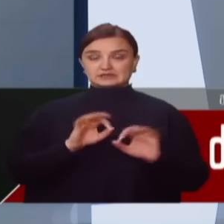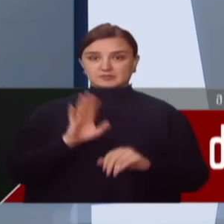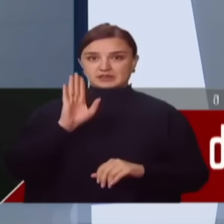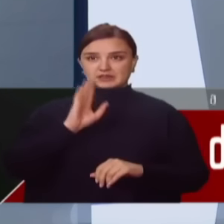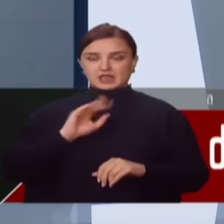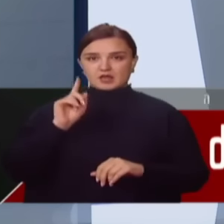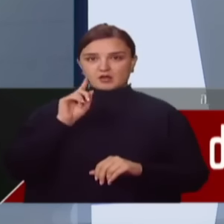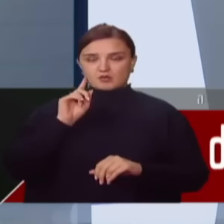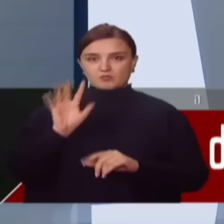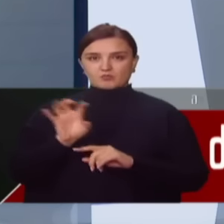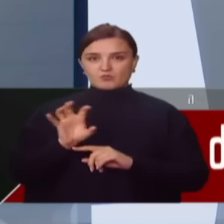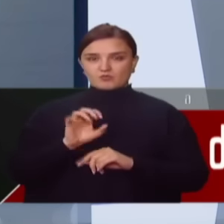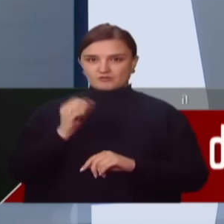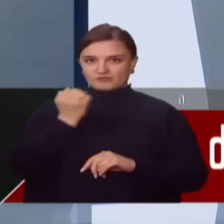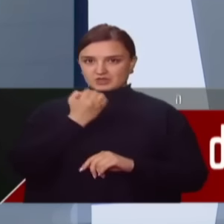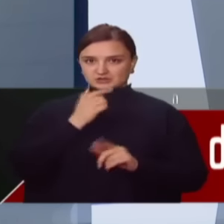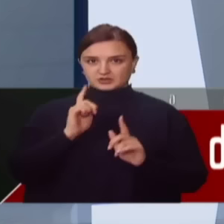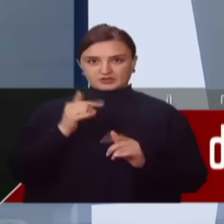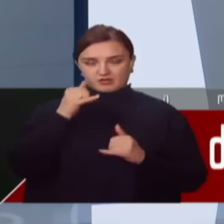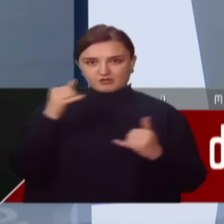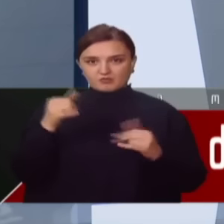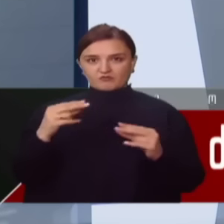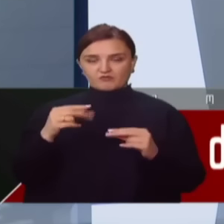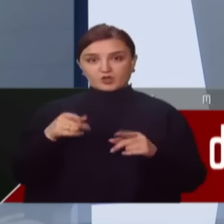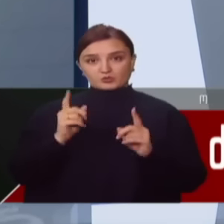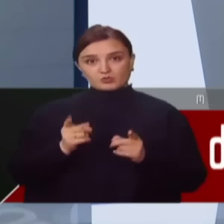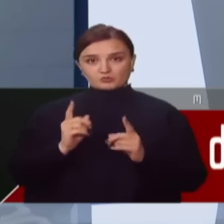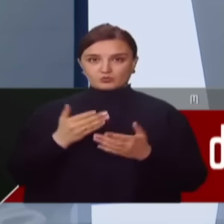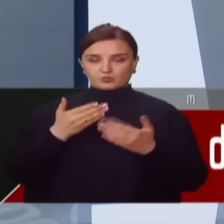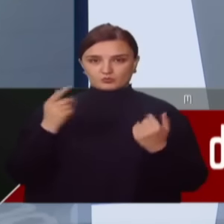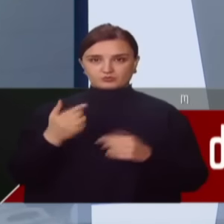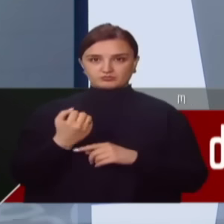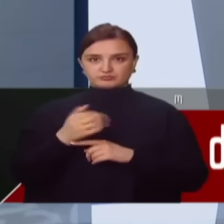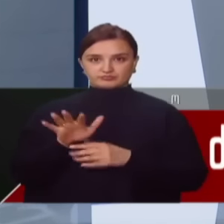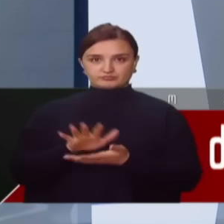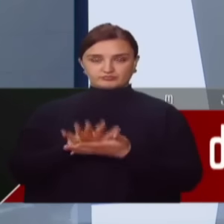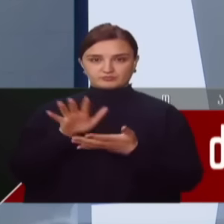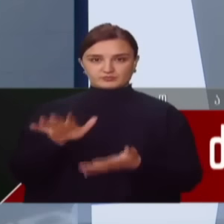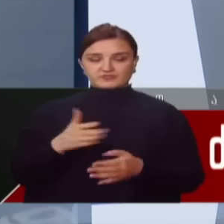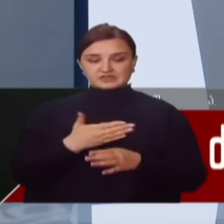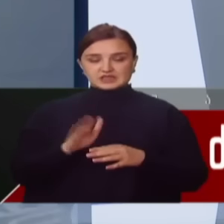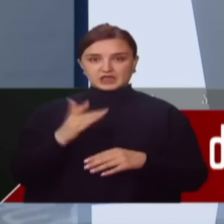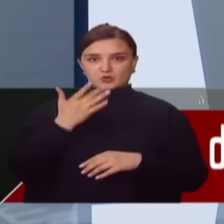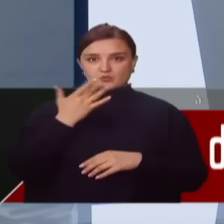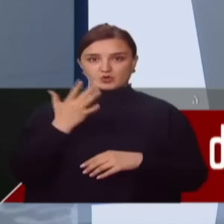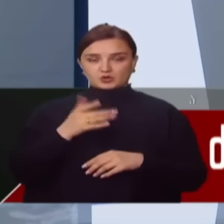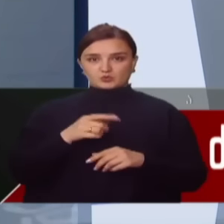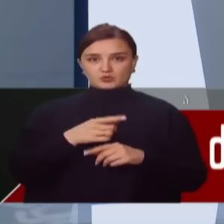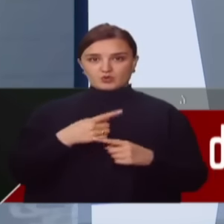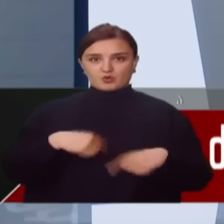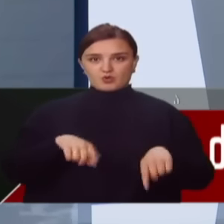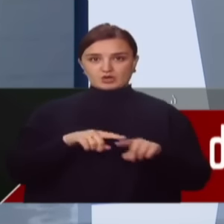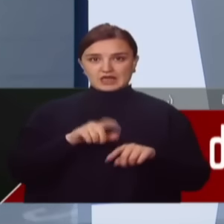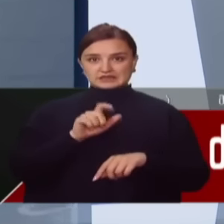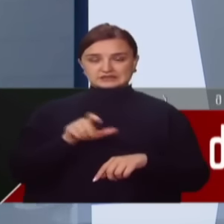აუდიო ჩანაწერები. მასალებში, რომელთა ავთენტურობა დადგენილი არ არის, აქციების ცალკეული ორგანიზატორები და პოლიტიკური აქტორები პროტესტის